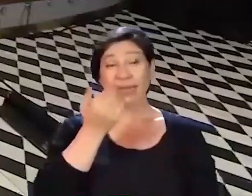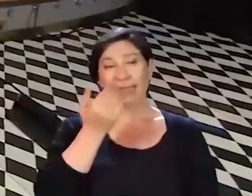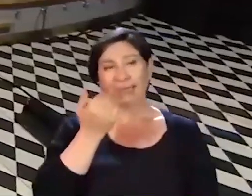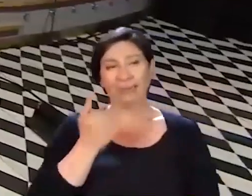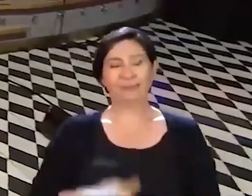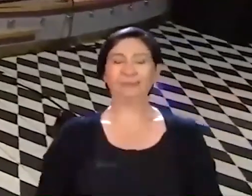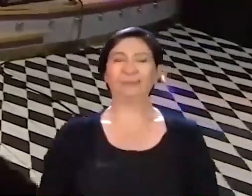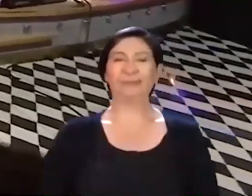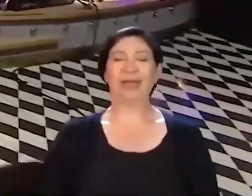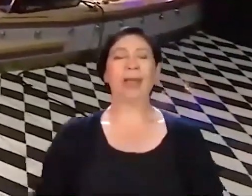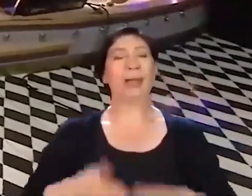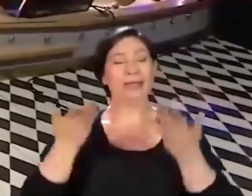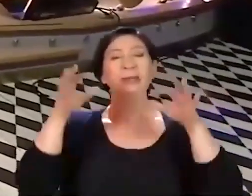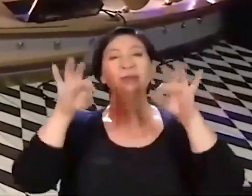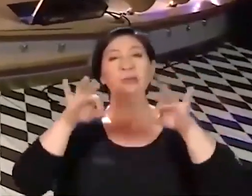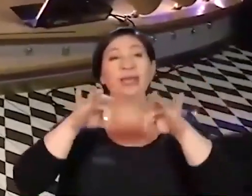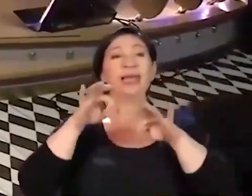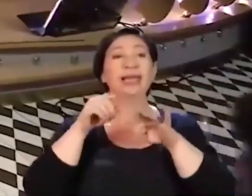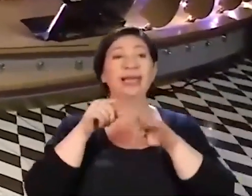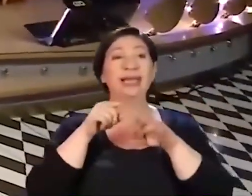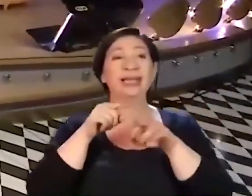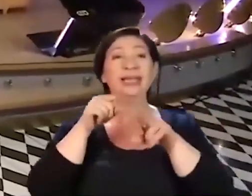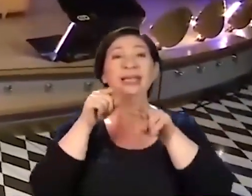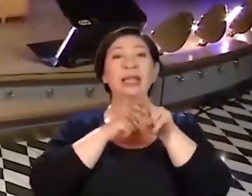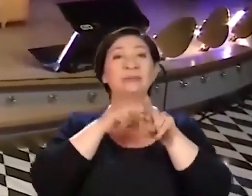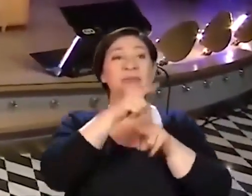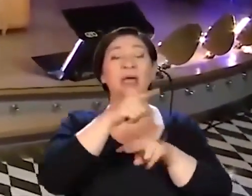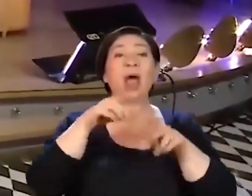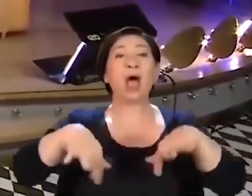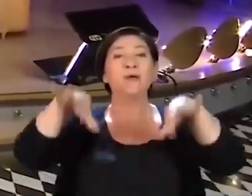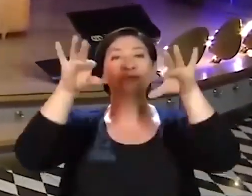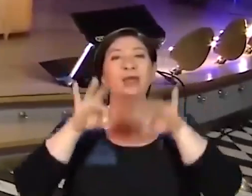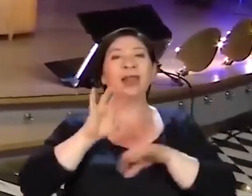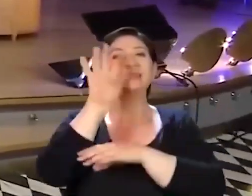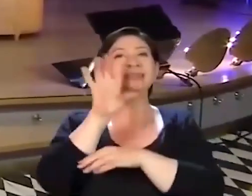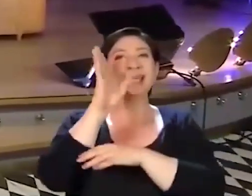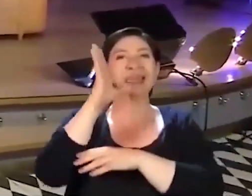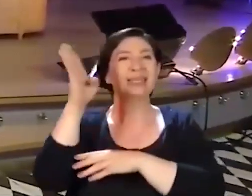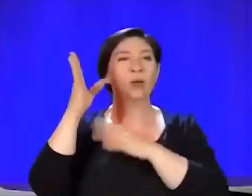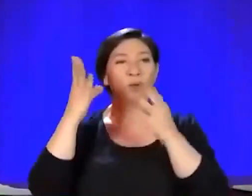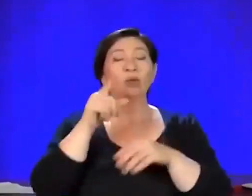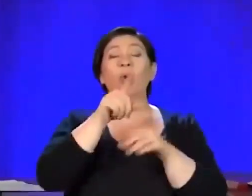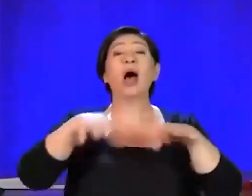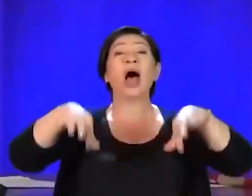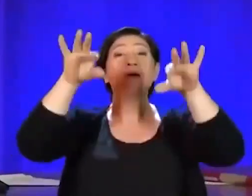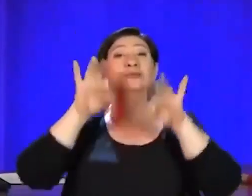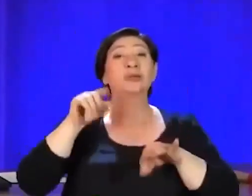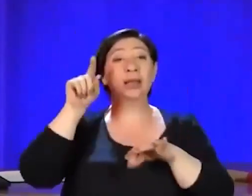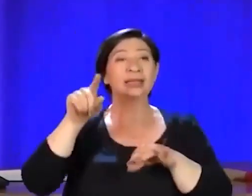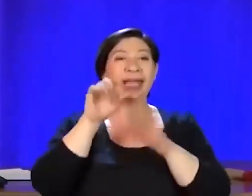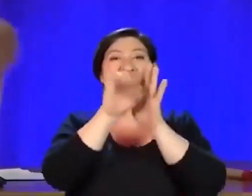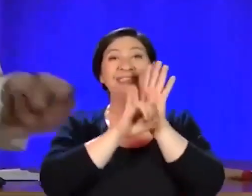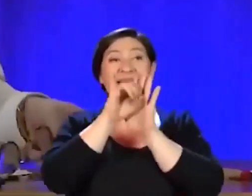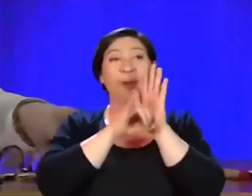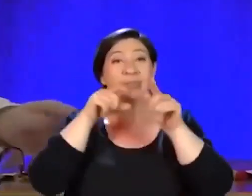Gel. Şimdi Yılmaz'ın bir Avustralya seyahati oldu. Gel onlardan bahsedelim. Şimdi. Evet. Bu Avustralya'dan seni